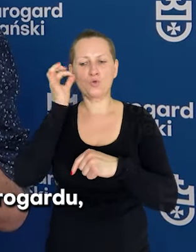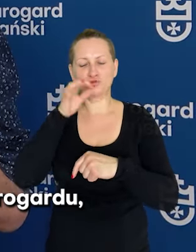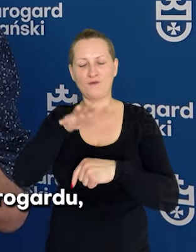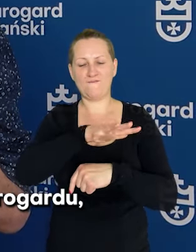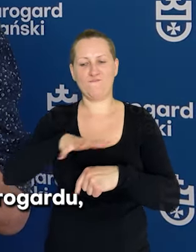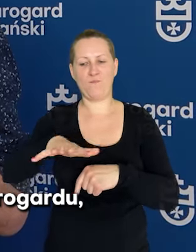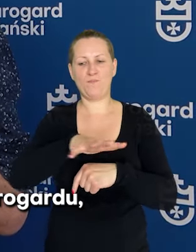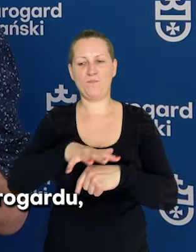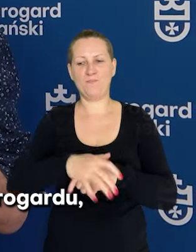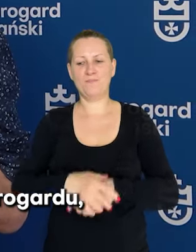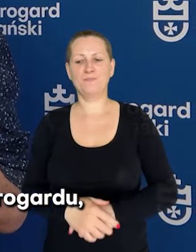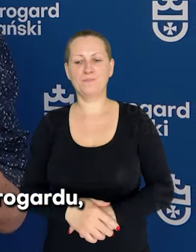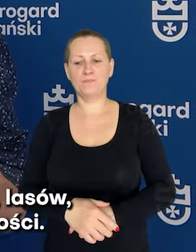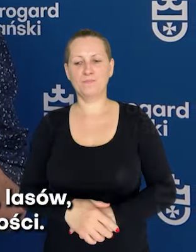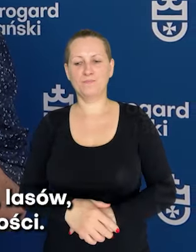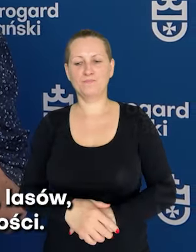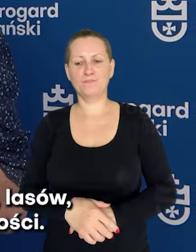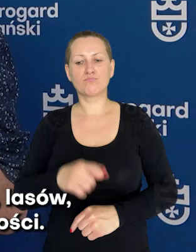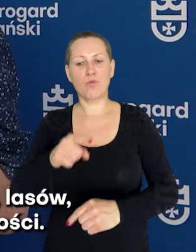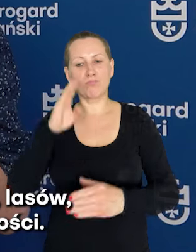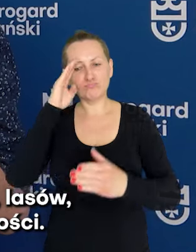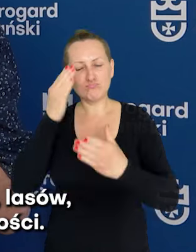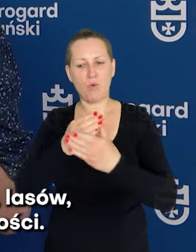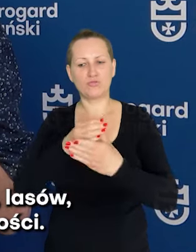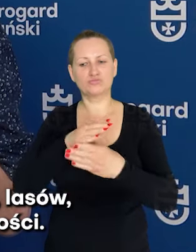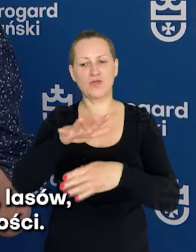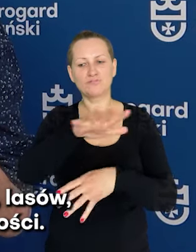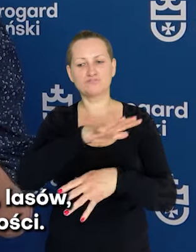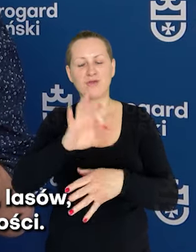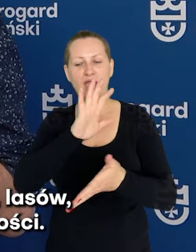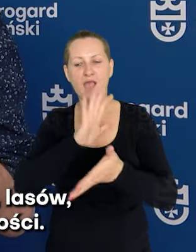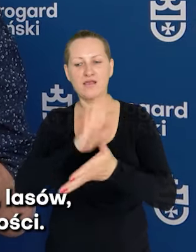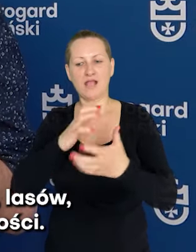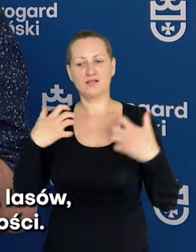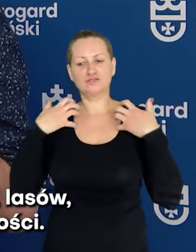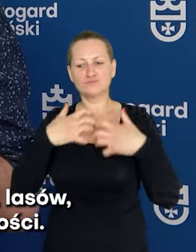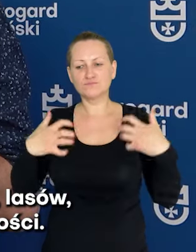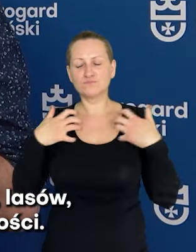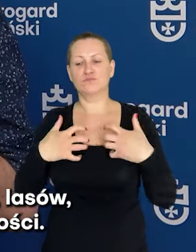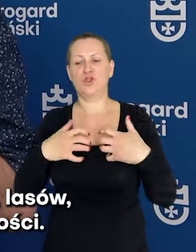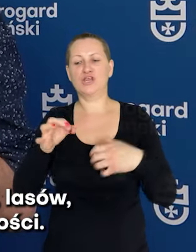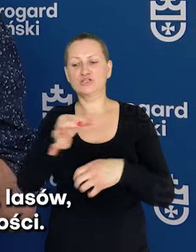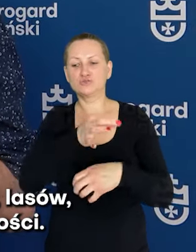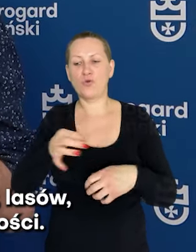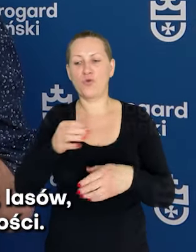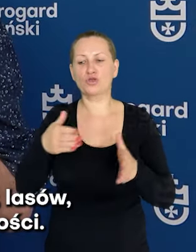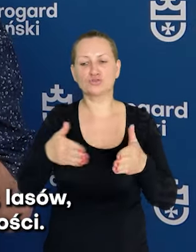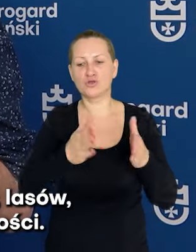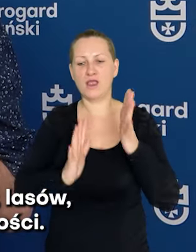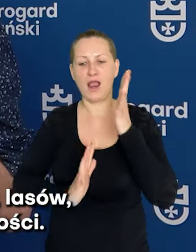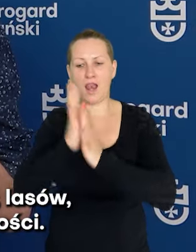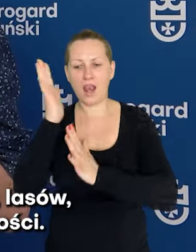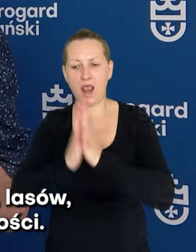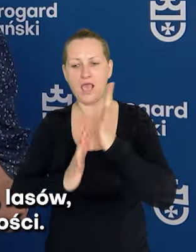okolicy Starogardu, więc Kociewia. Poznawanie kociewskiej przyrody, jezior, rzek,